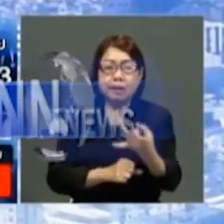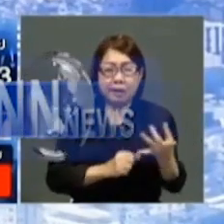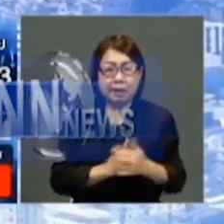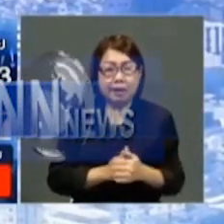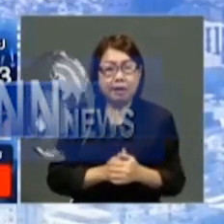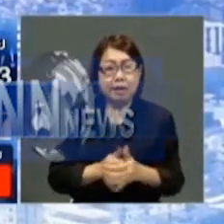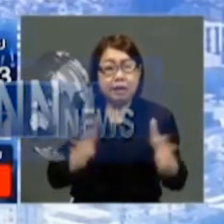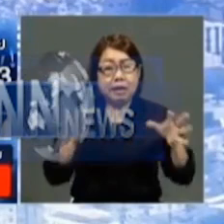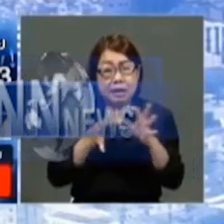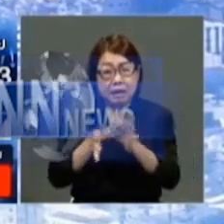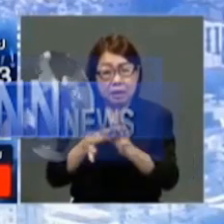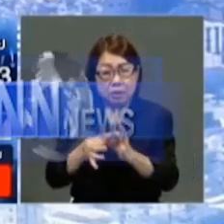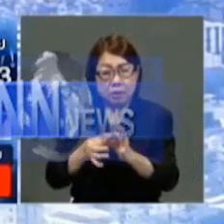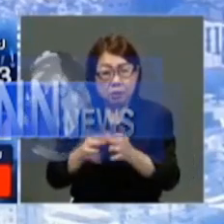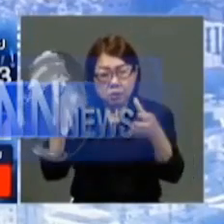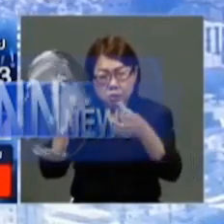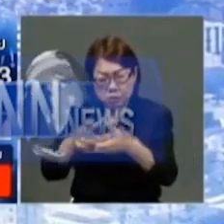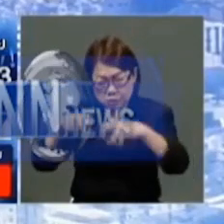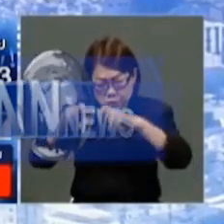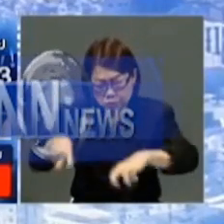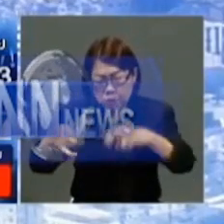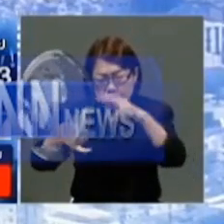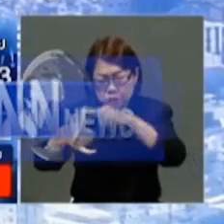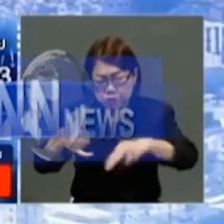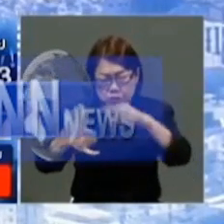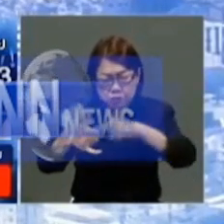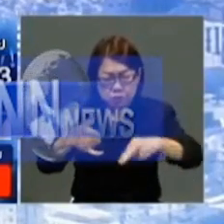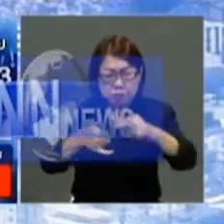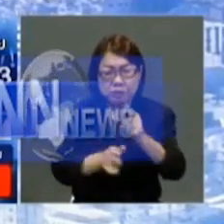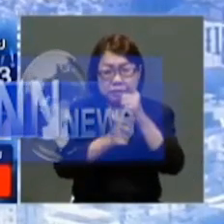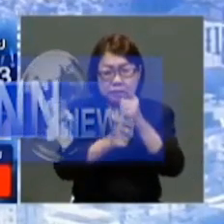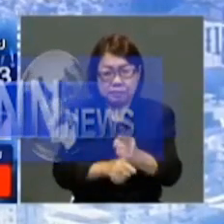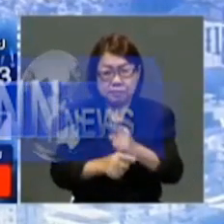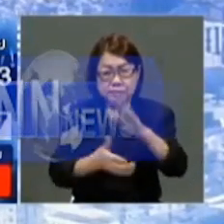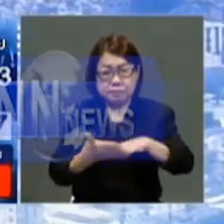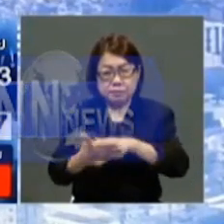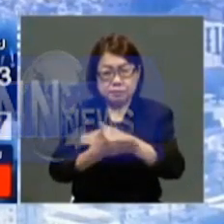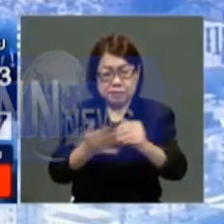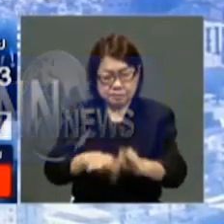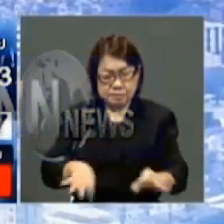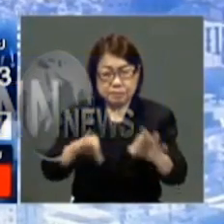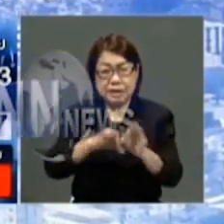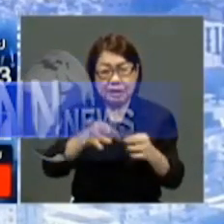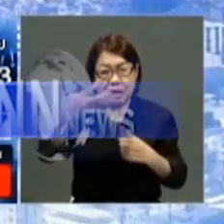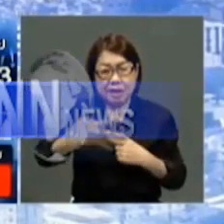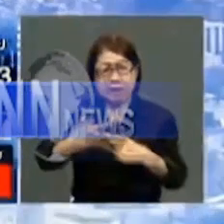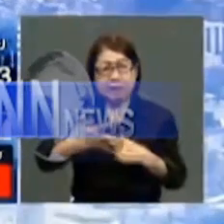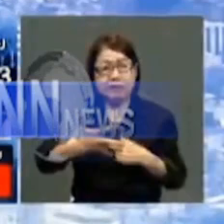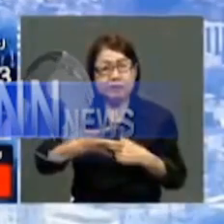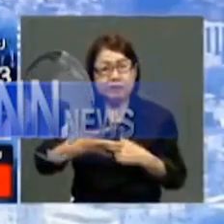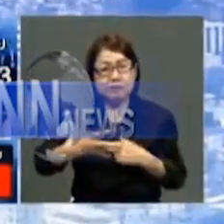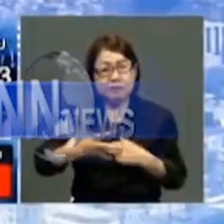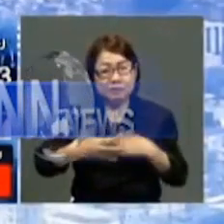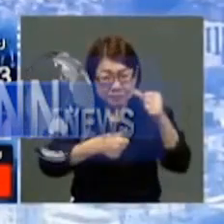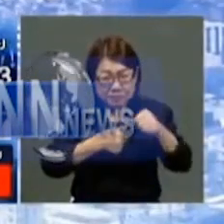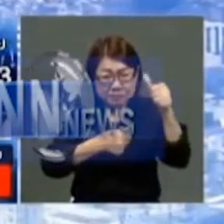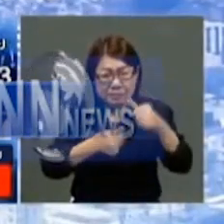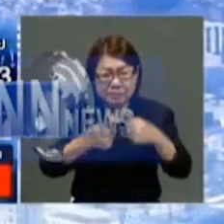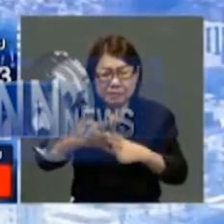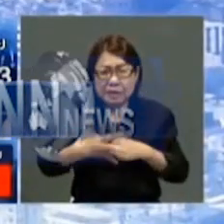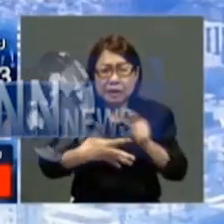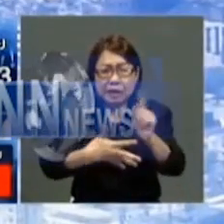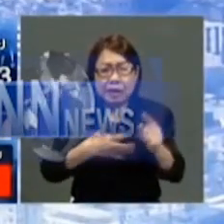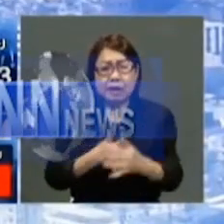หากวัคซีนสำเร็จและกว่าจะมีโรงงานพร้อมดำเนินงานการผลิตเพียงพอต้องใช้ระยะเวลาถึง3ปีค่ะ